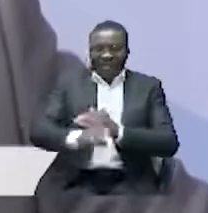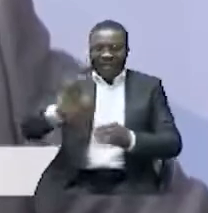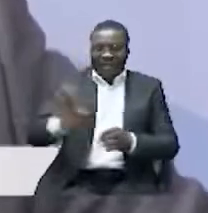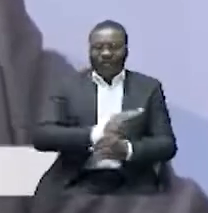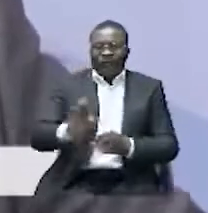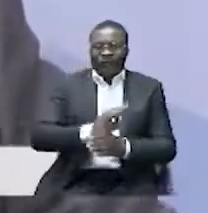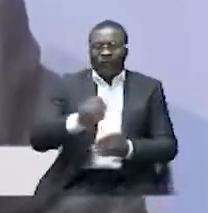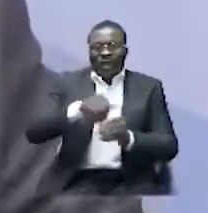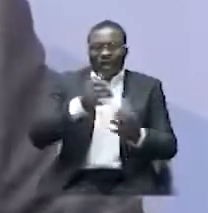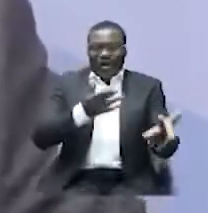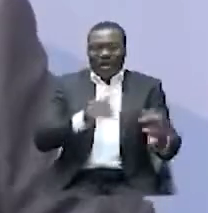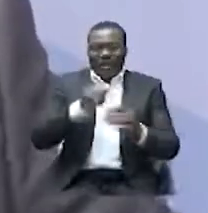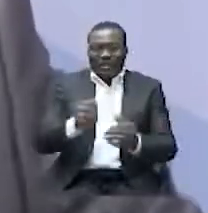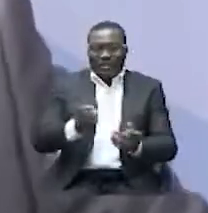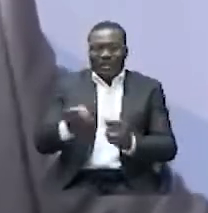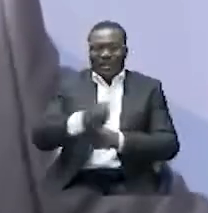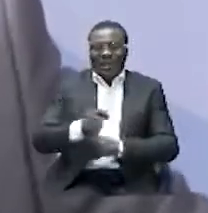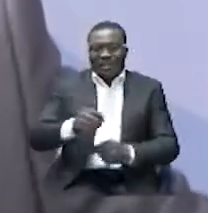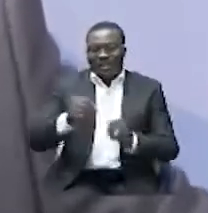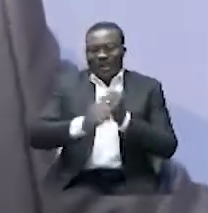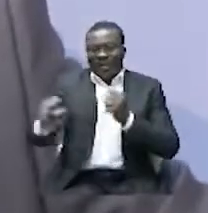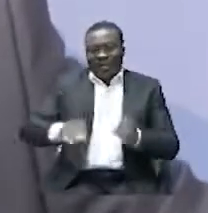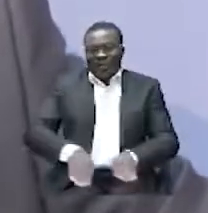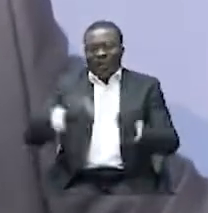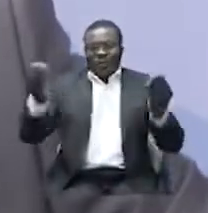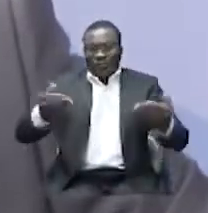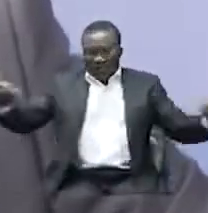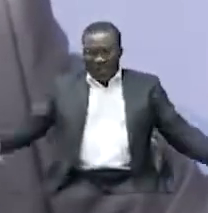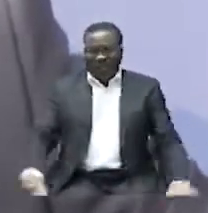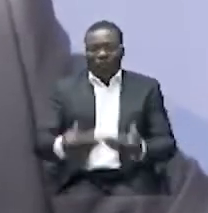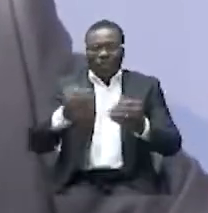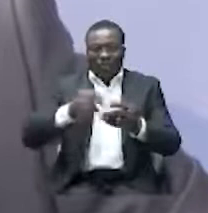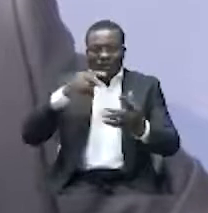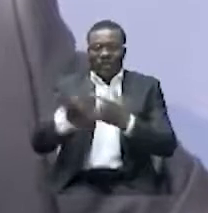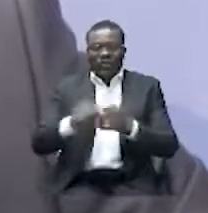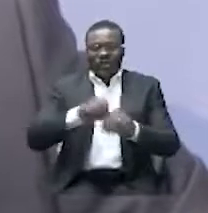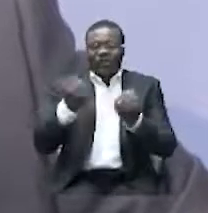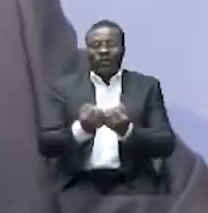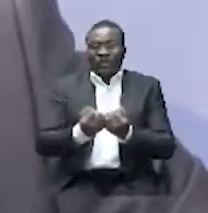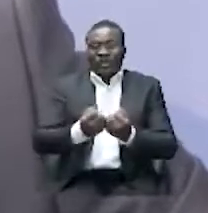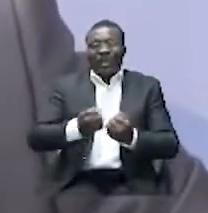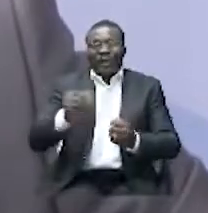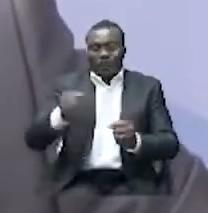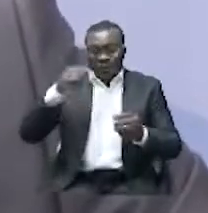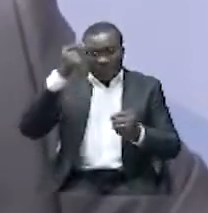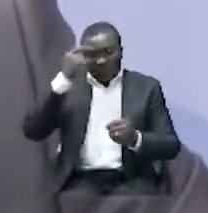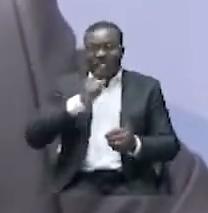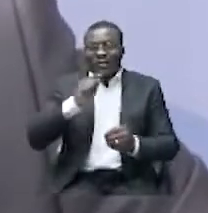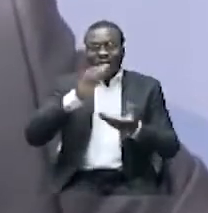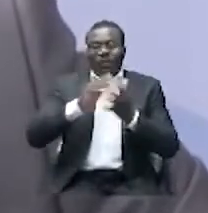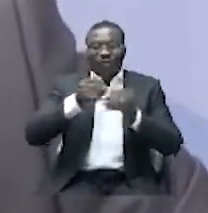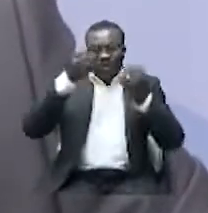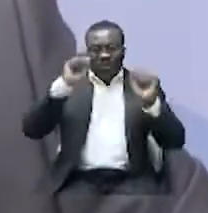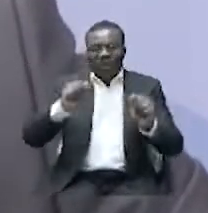fonctions. En attendant cette date, la campagne s'ouvre avec la présentation des projets de société des aspirants au fauteuil. Et pour